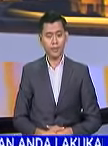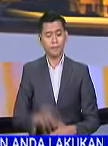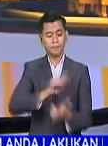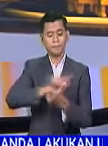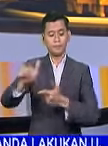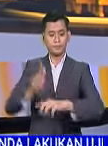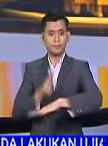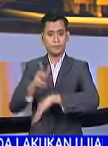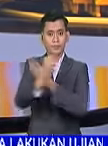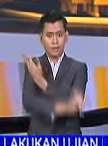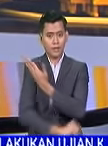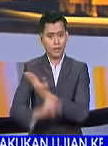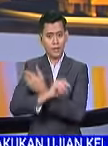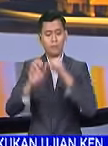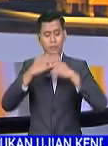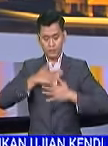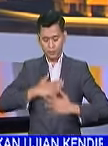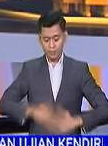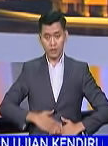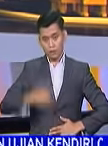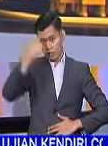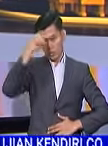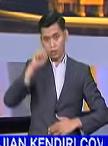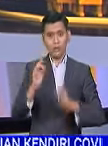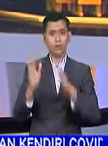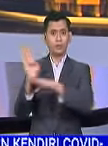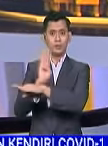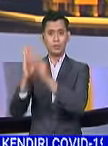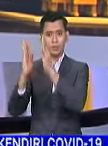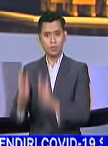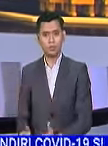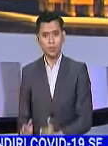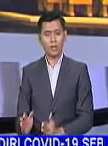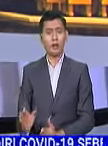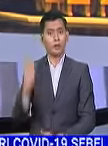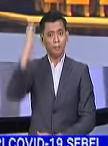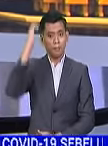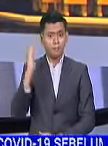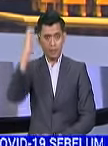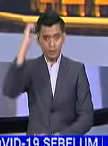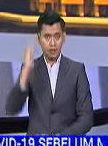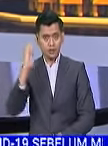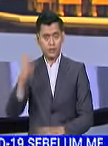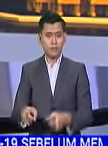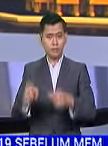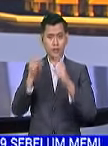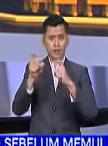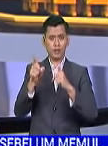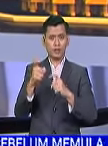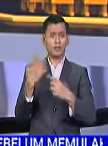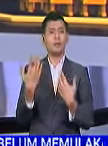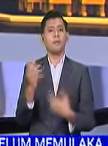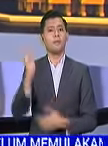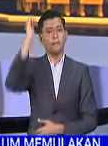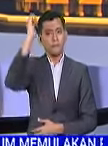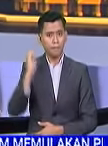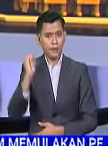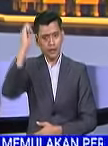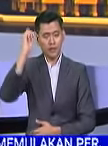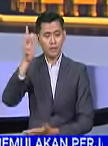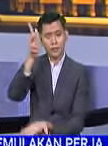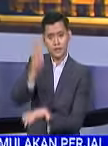Kebenaran rentas negeri turut memberi kelegaan kepada pengusaha bas ekspres. Selepas berbulan lamanya deretan bas ekspres hanya